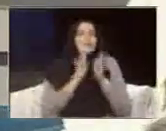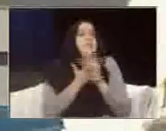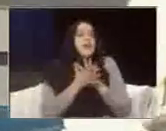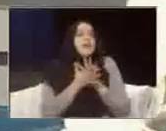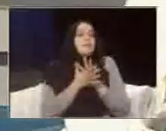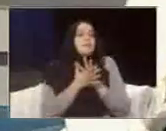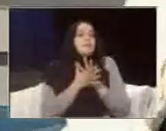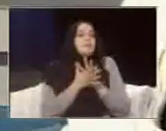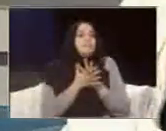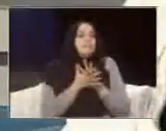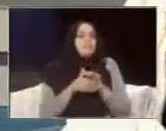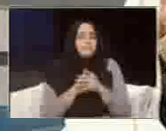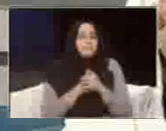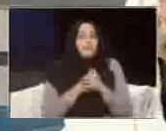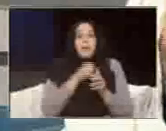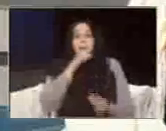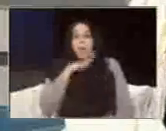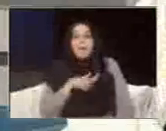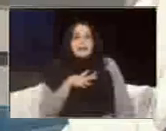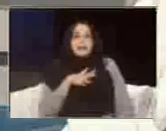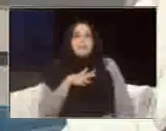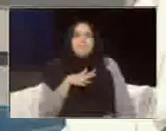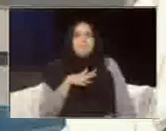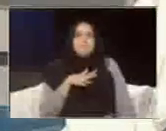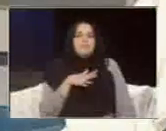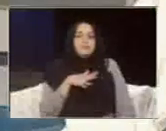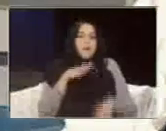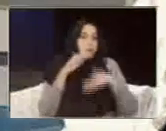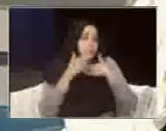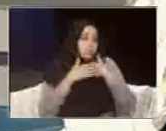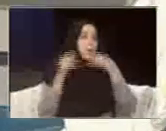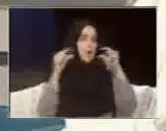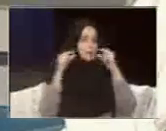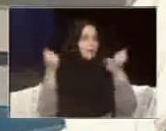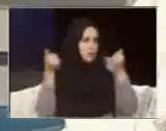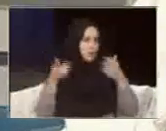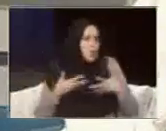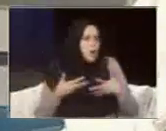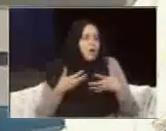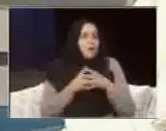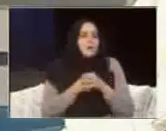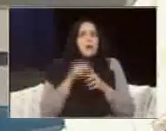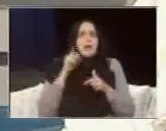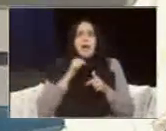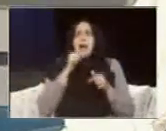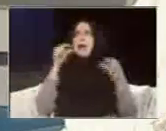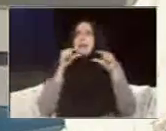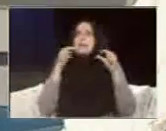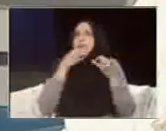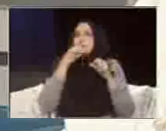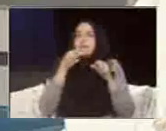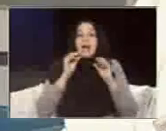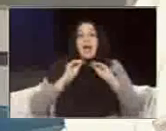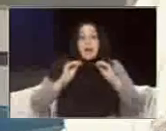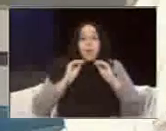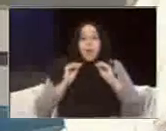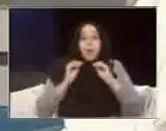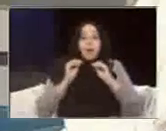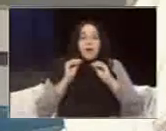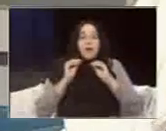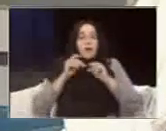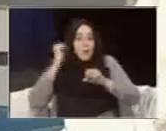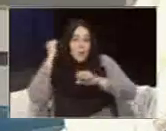ومدني بطبعه. النبي صلى الله عليه وسلم يرشد في حديث شتى كثيرة، منها حديث النبي صلى الله عليه وسلم: علموا أولادكم